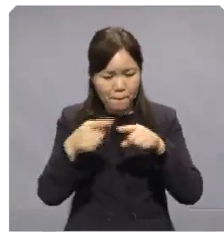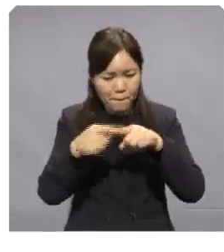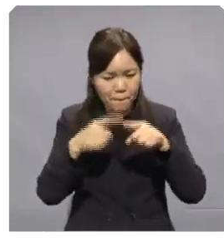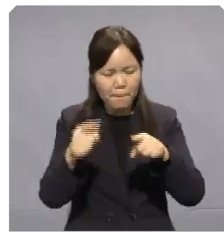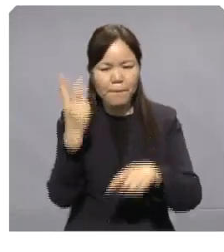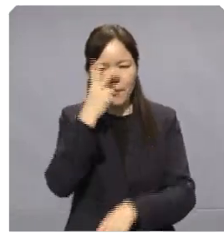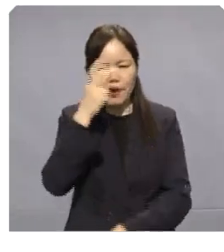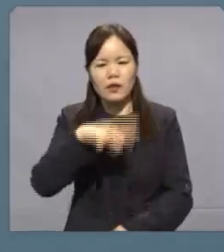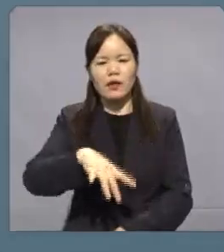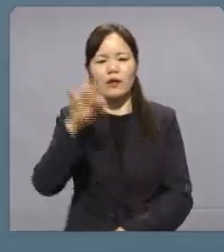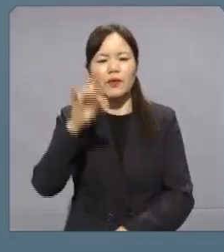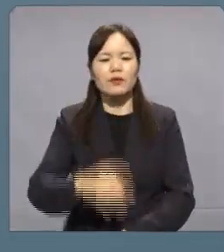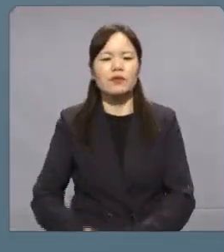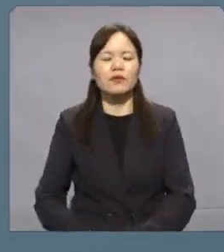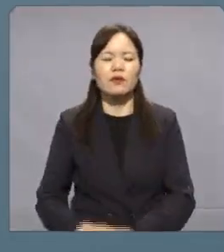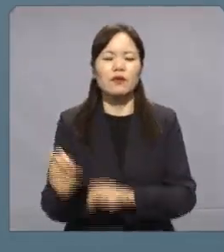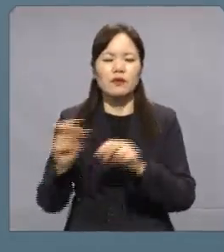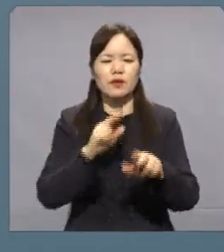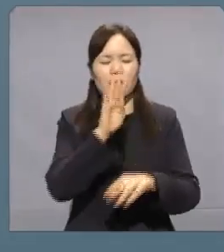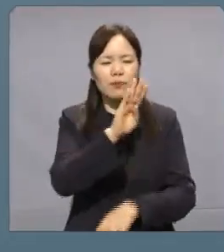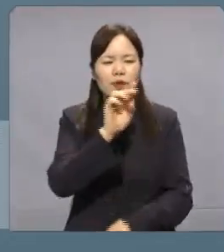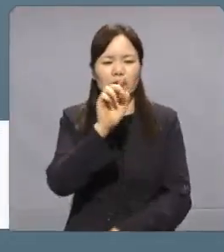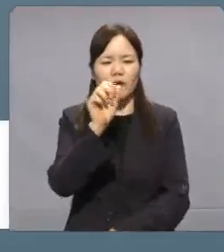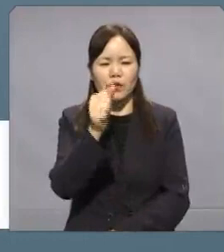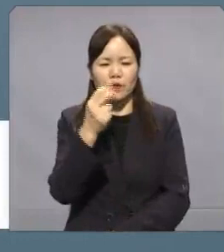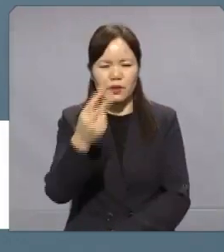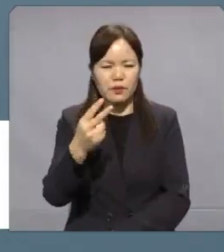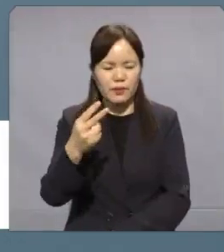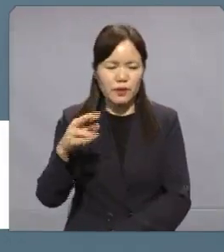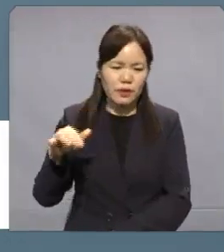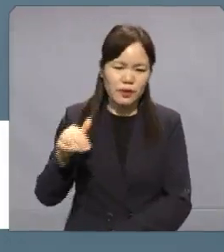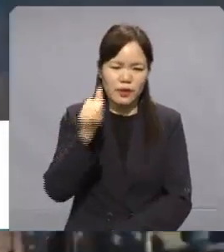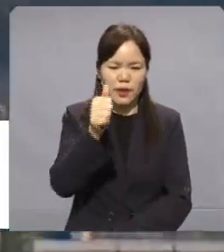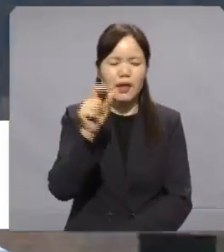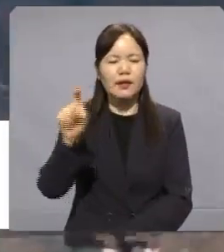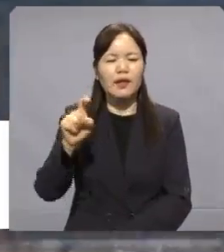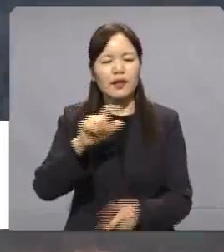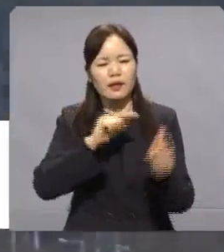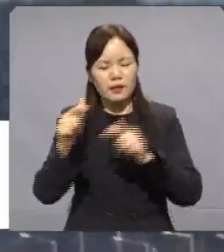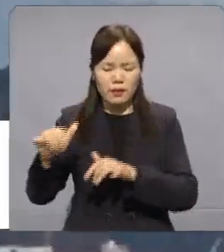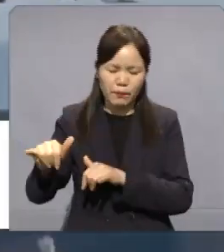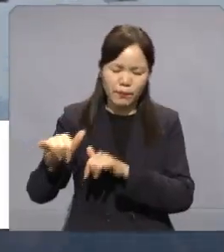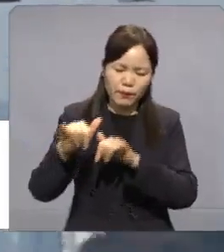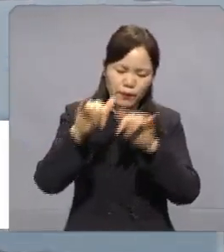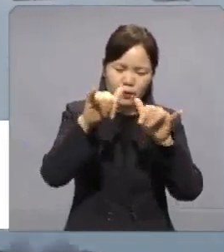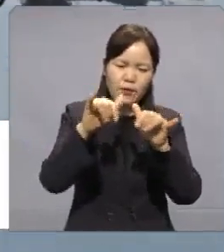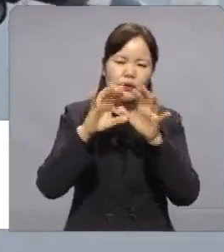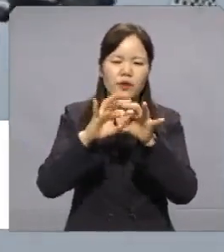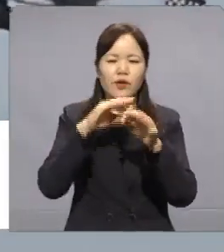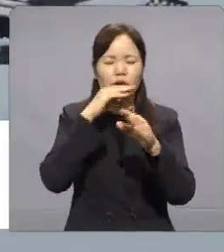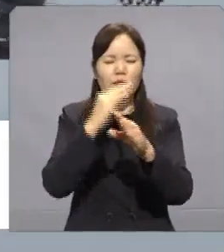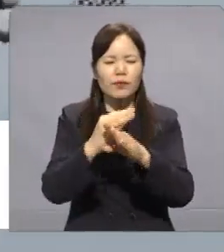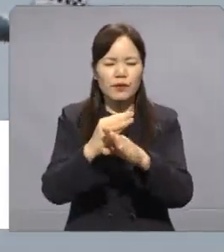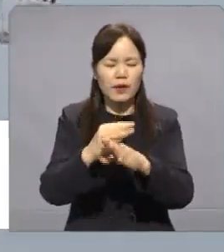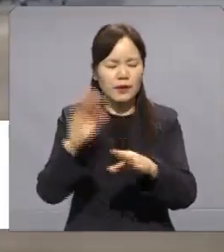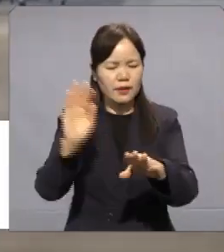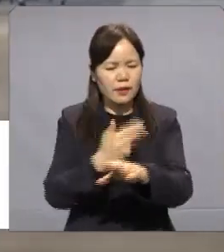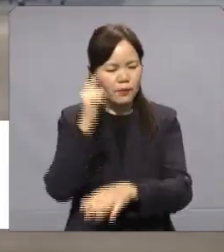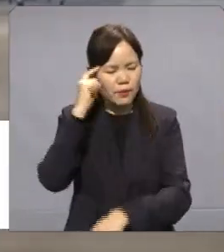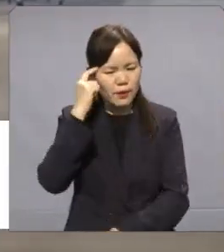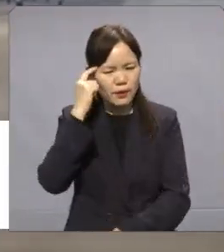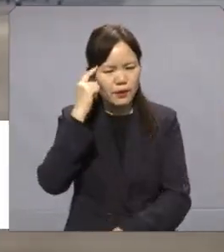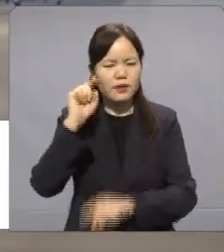우선입니다. 당장 B-52 전폭기와 A-10기 등 공중전력을 띄워 북한이 오판하지 않도록